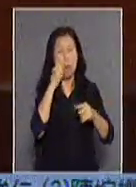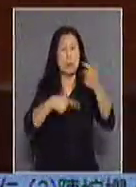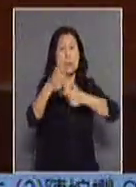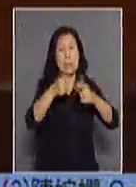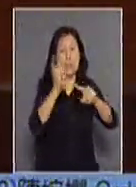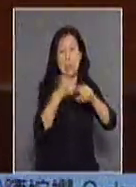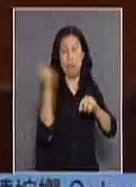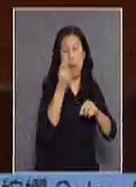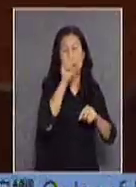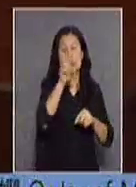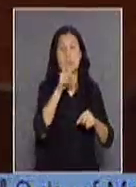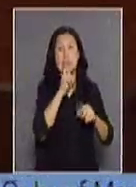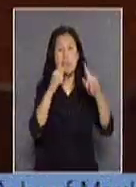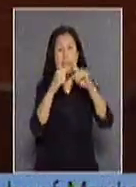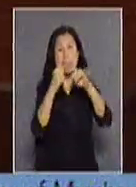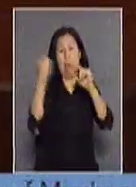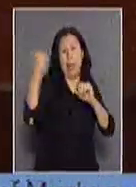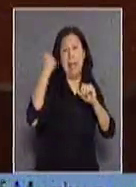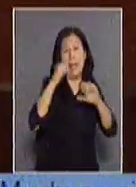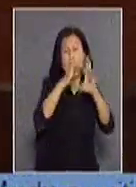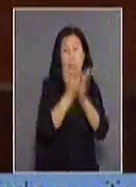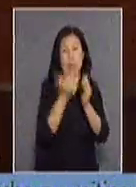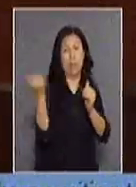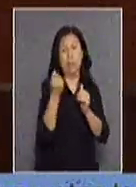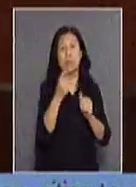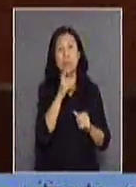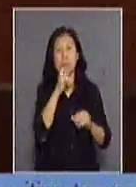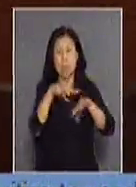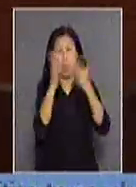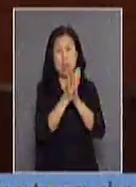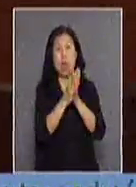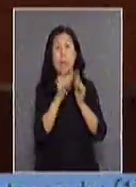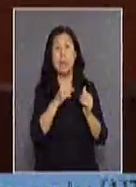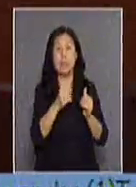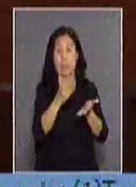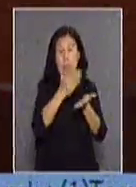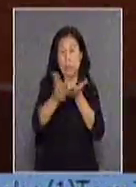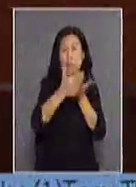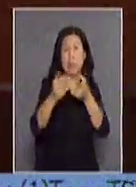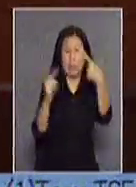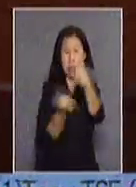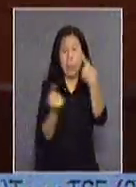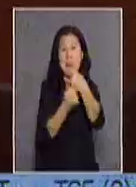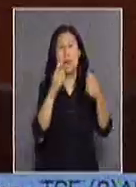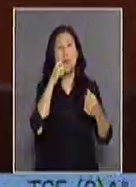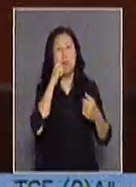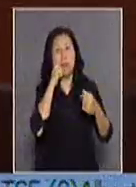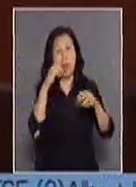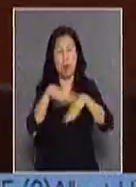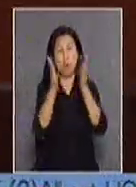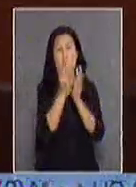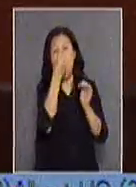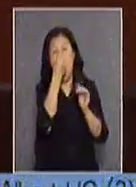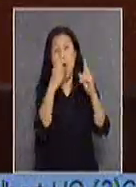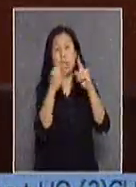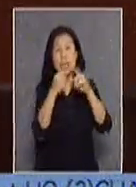的人民力量建議當然是立即全民回水1萬，可以活躍全港市民的